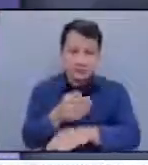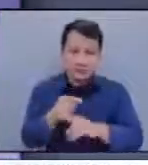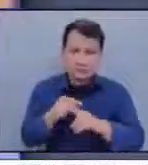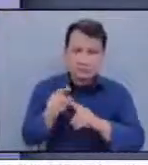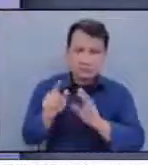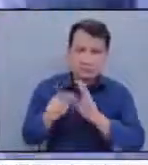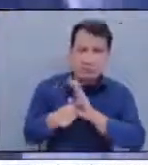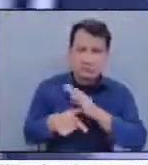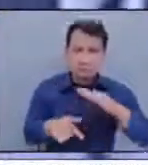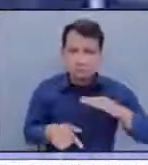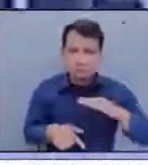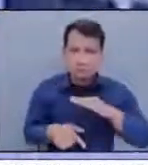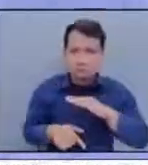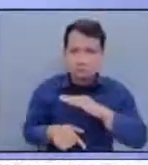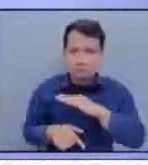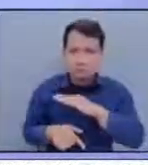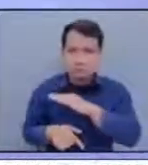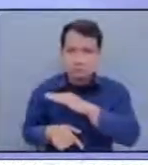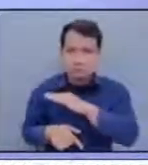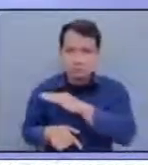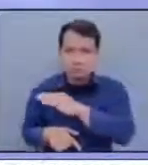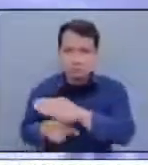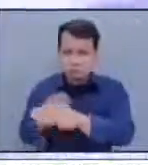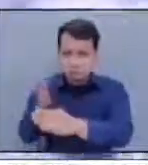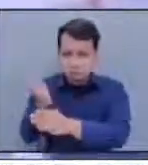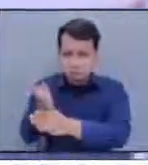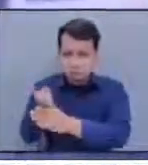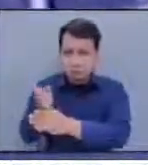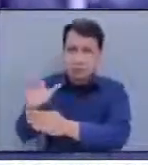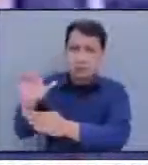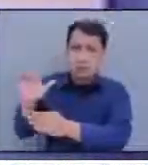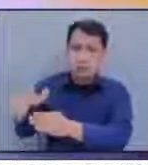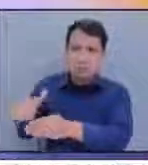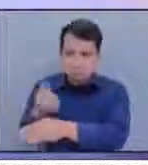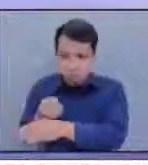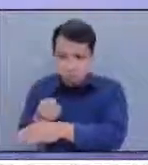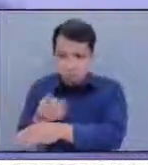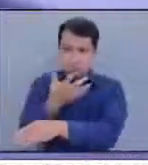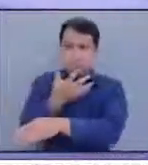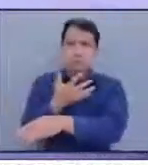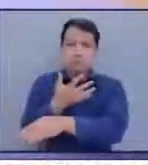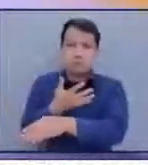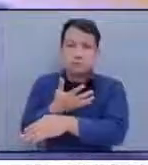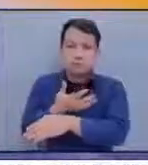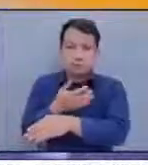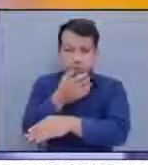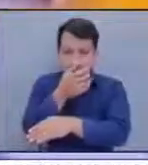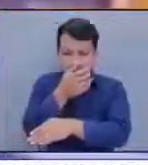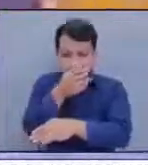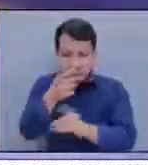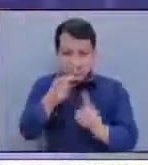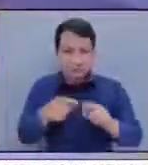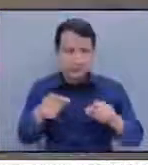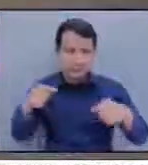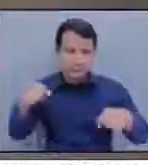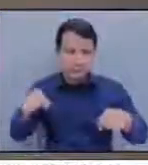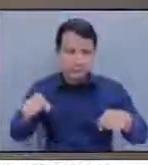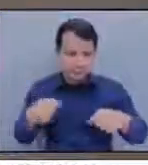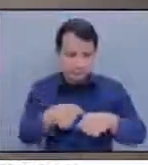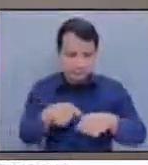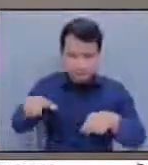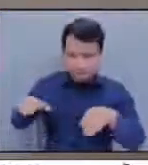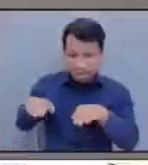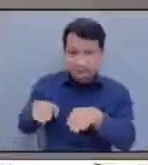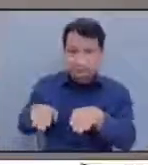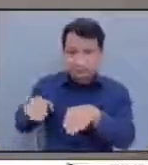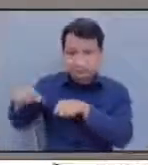lang sumabog ang likurang bahagi ng bus. Base sa initial na report, isang tricycle driver ang sugatan. Ang